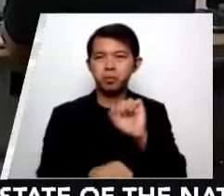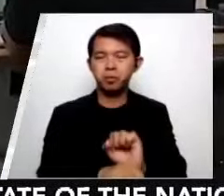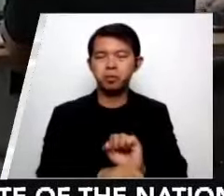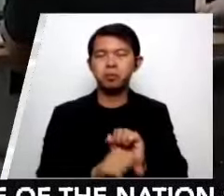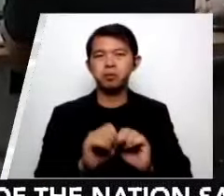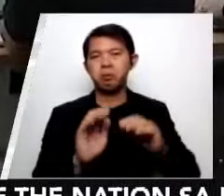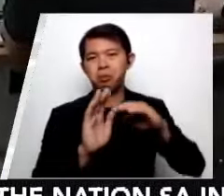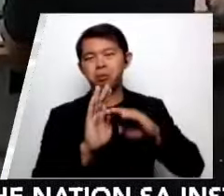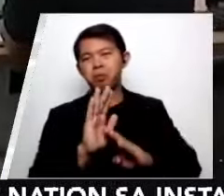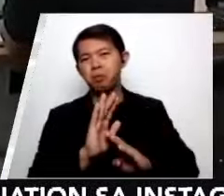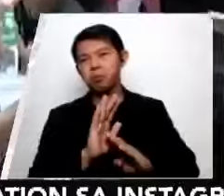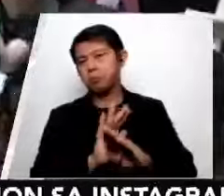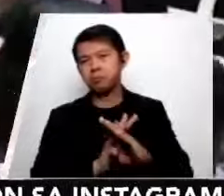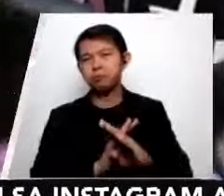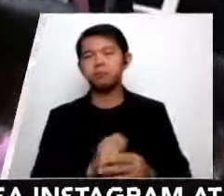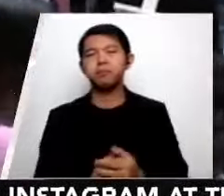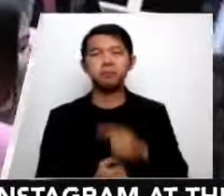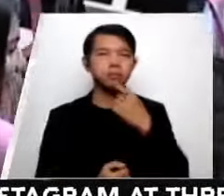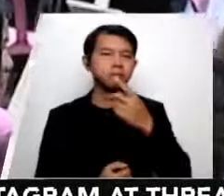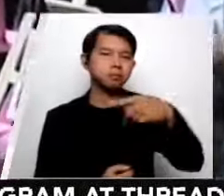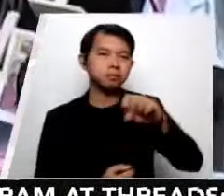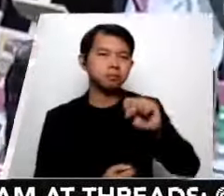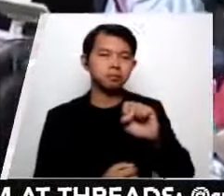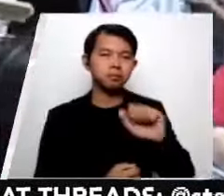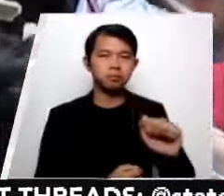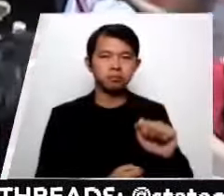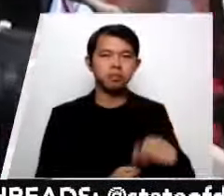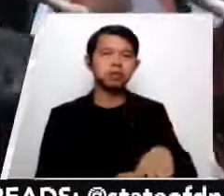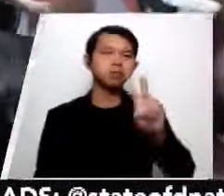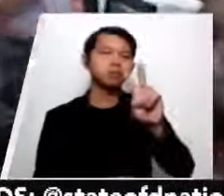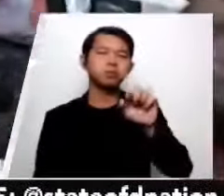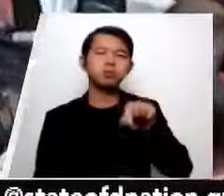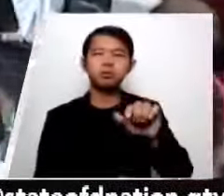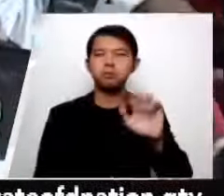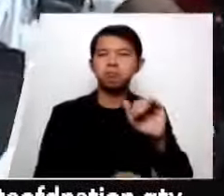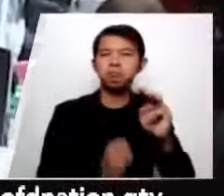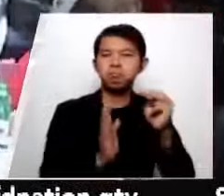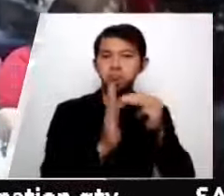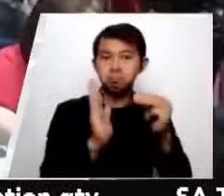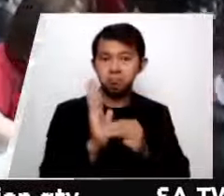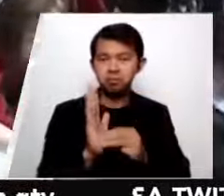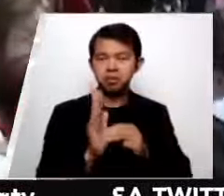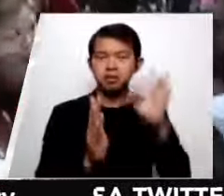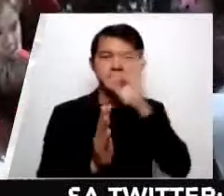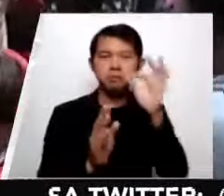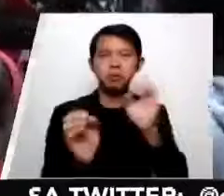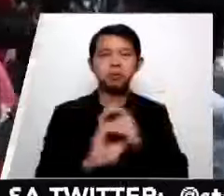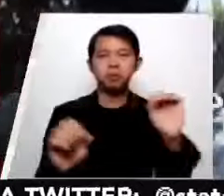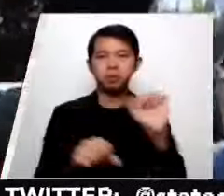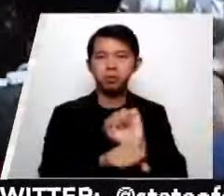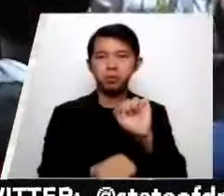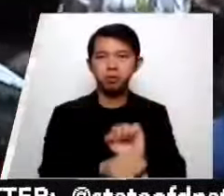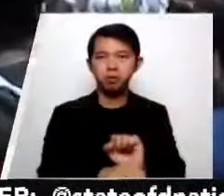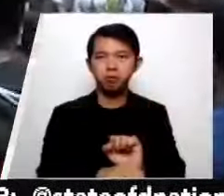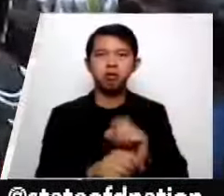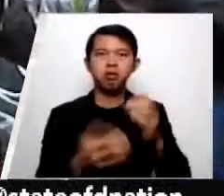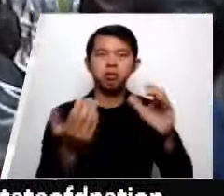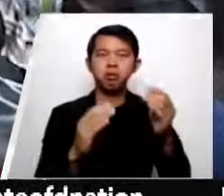PSA, 2.15 million na Pilipino ang walang trabaho, mas marami sa 2.09 million